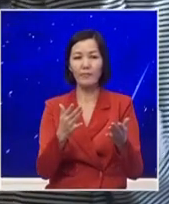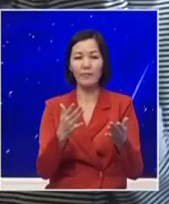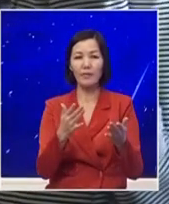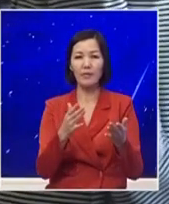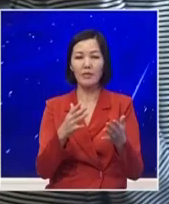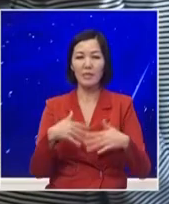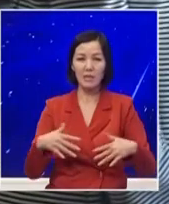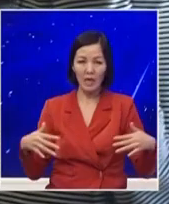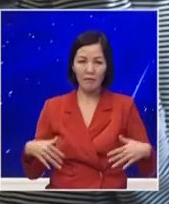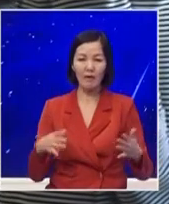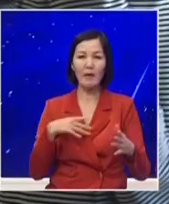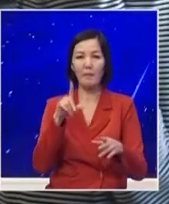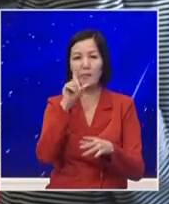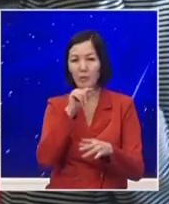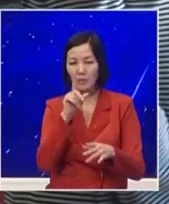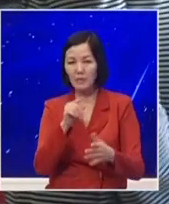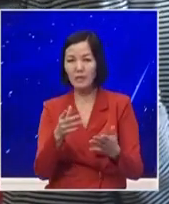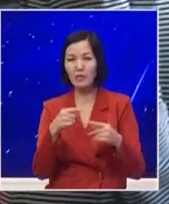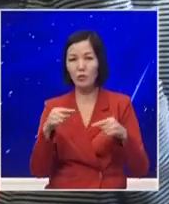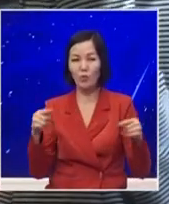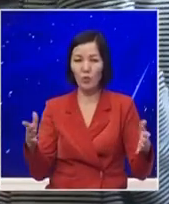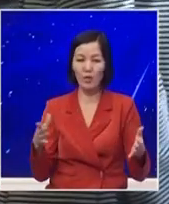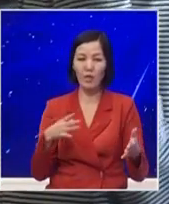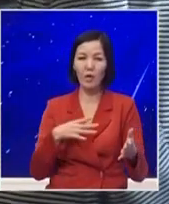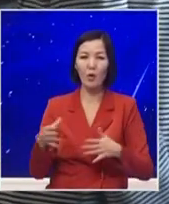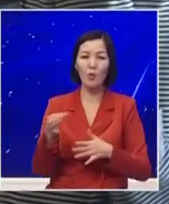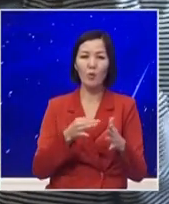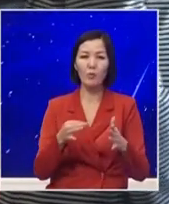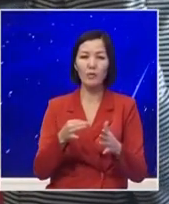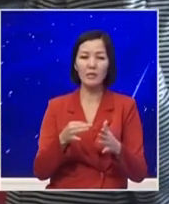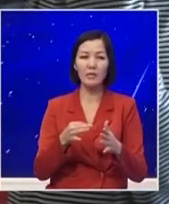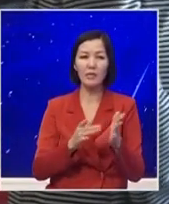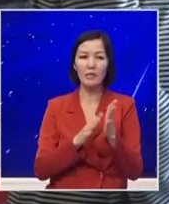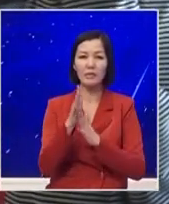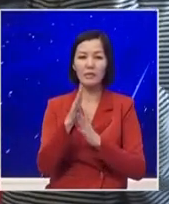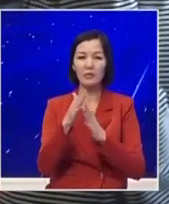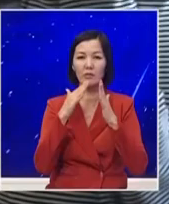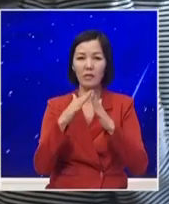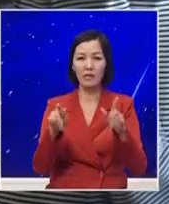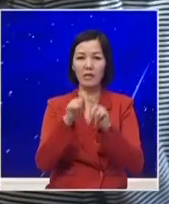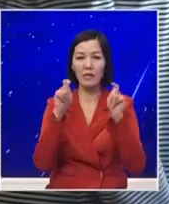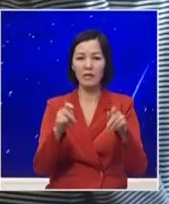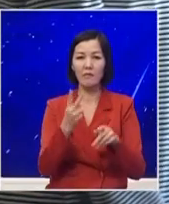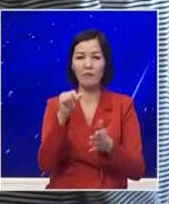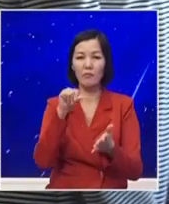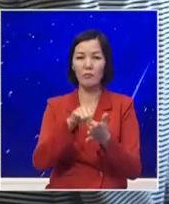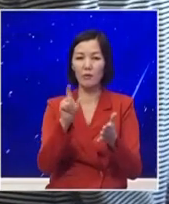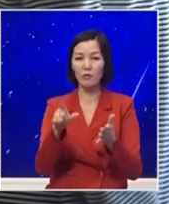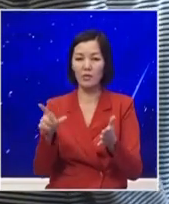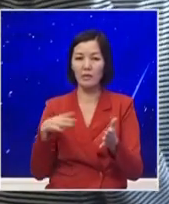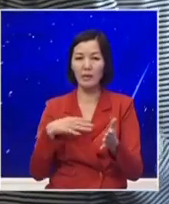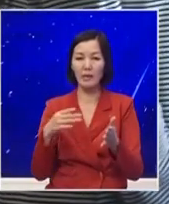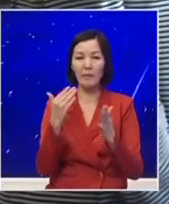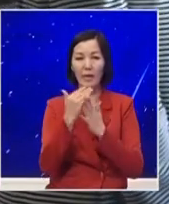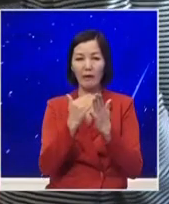скота, птиц и так далее. Также в области растениеводства были открыты теплицы двумя участниками